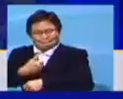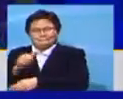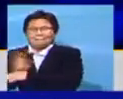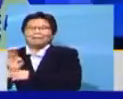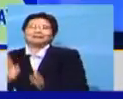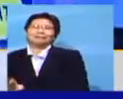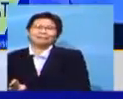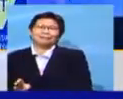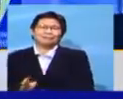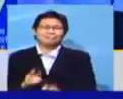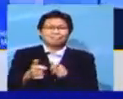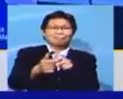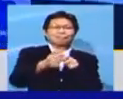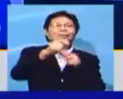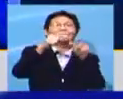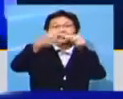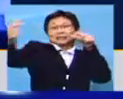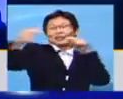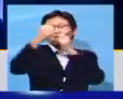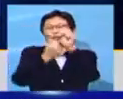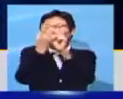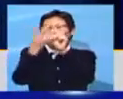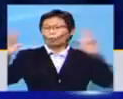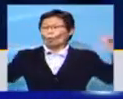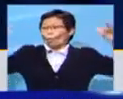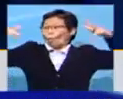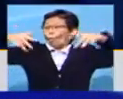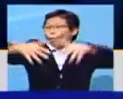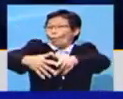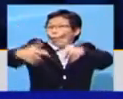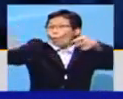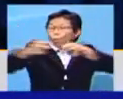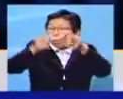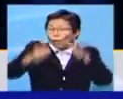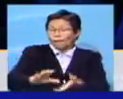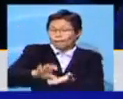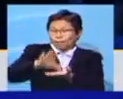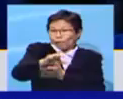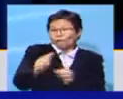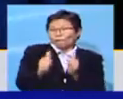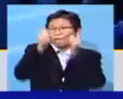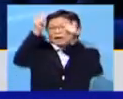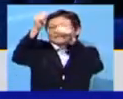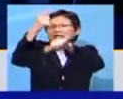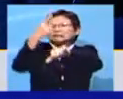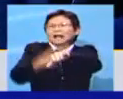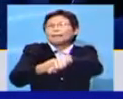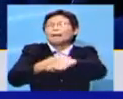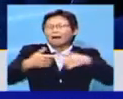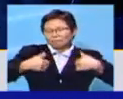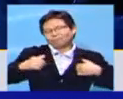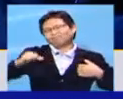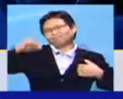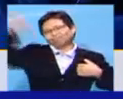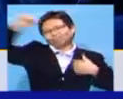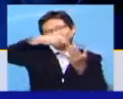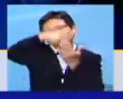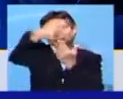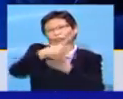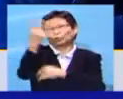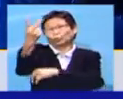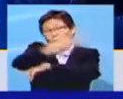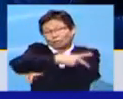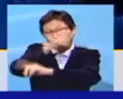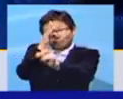j GR 2017 ialah perhimpunan terbesar Usahawan dan pelabur yang julong kali diadakan di Sabah program dua hari